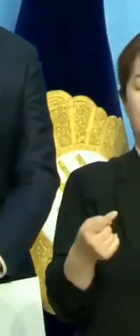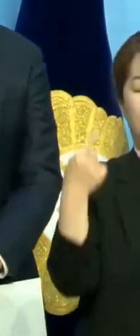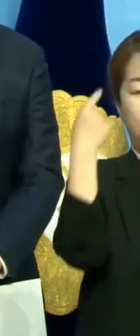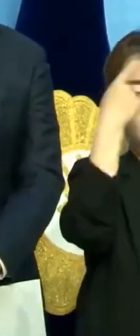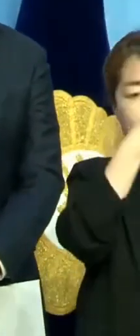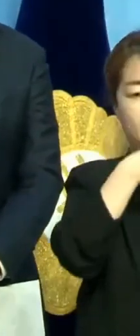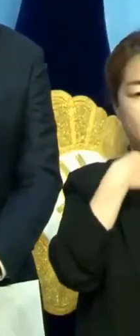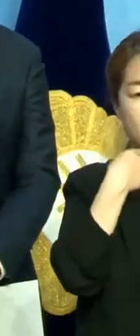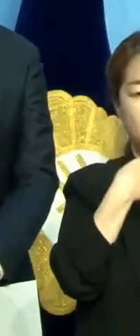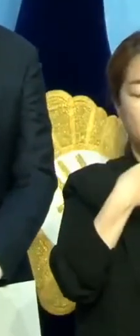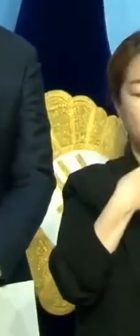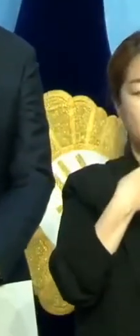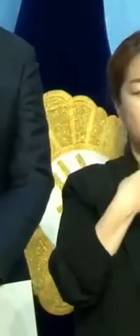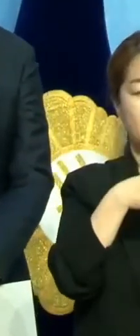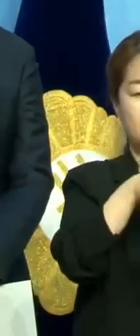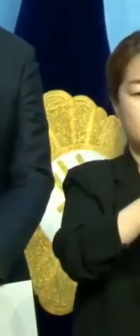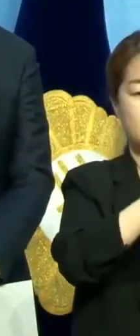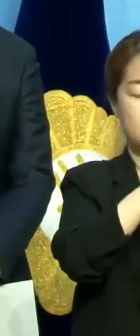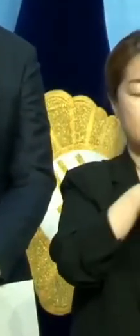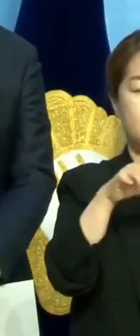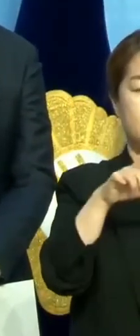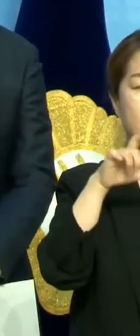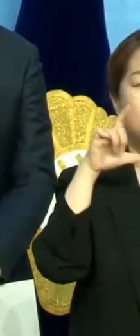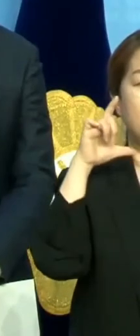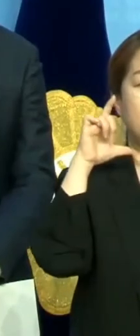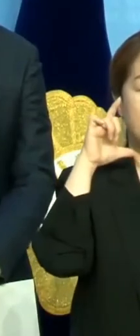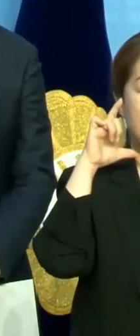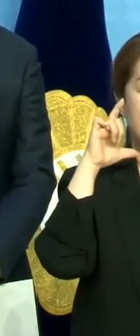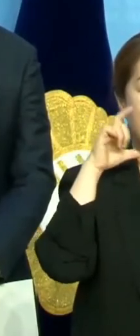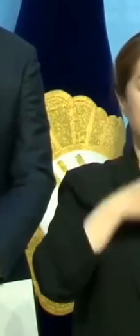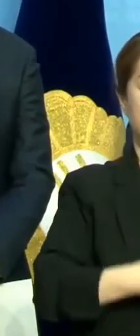얼굴에 거즈를 덮어놨더라고요.